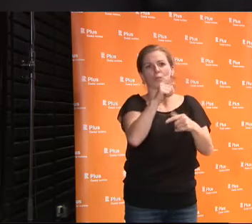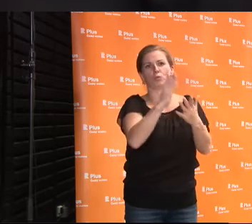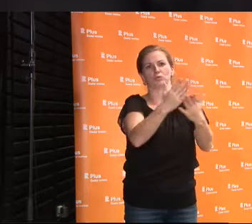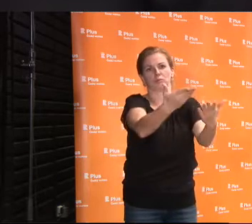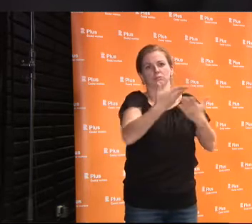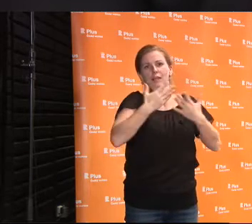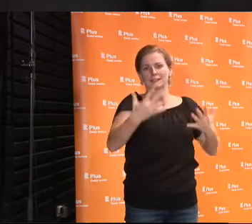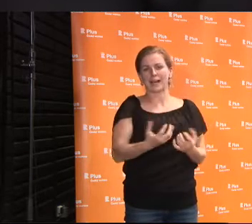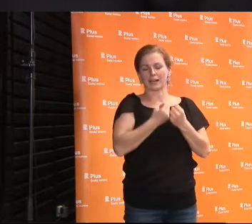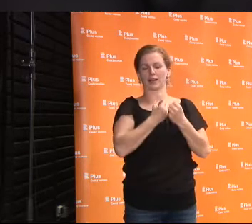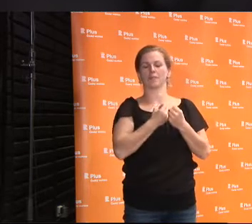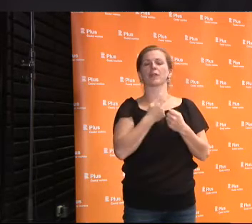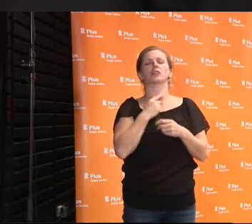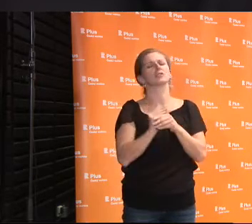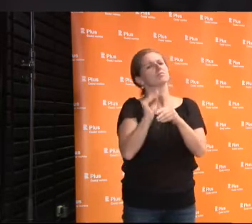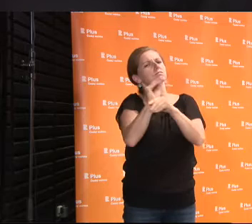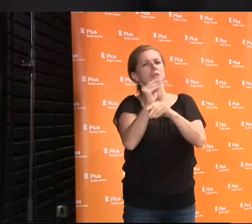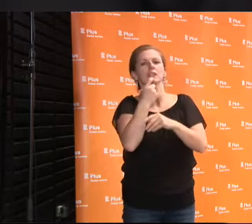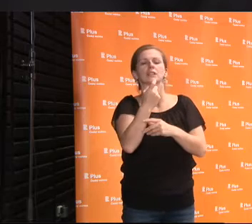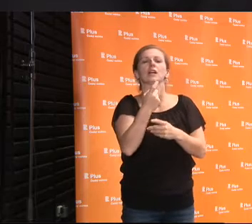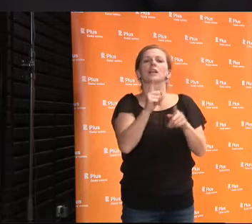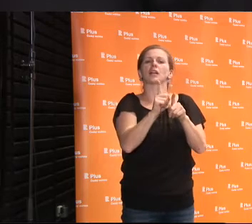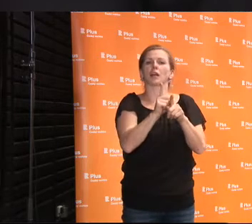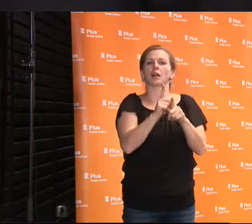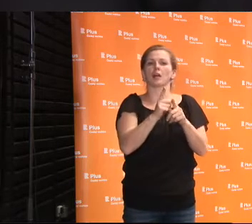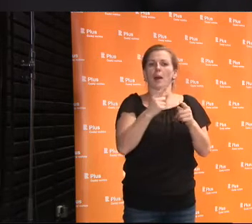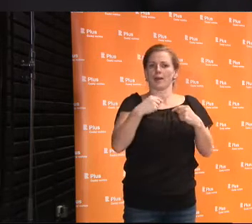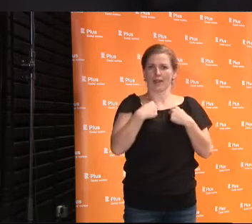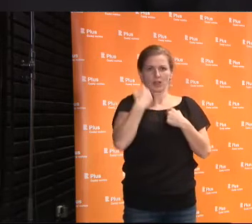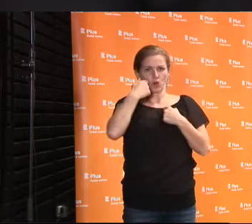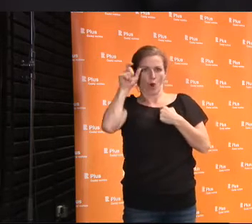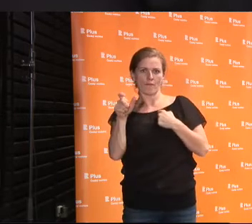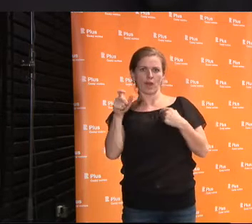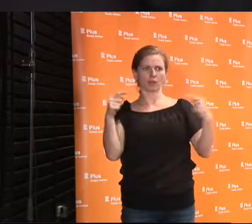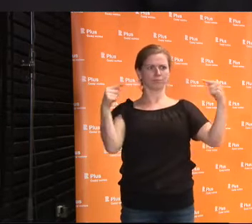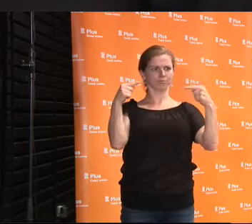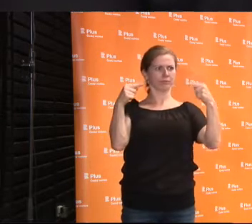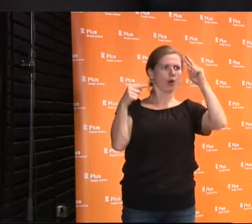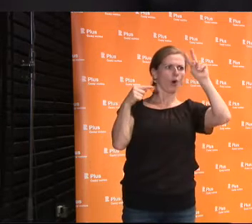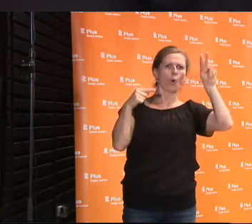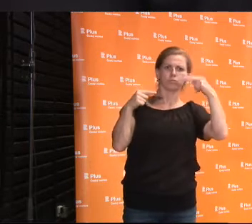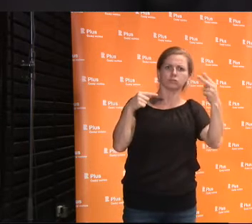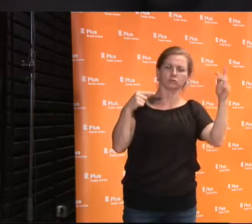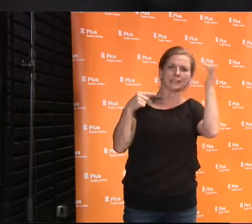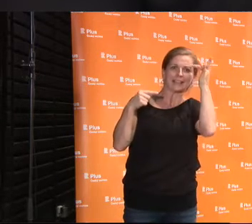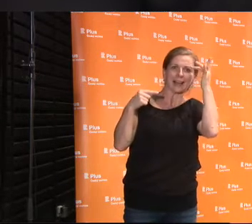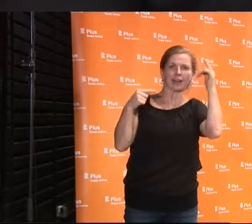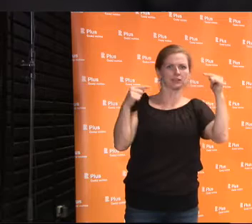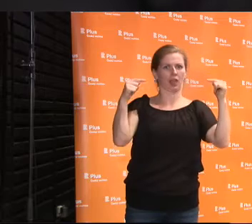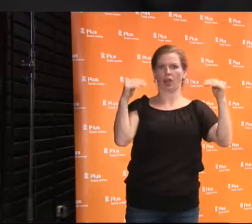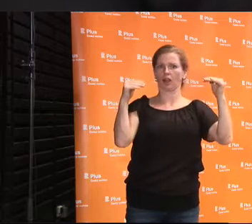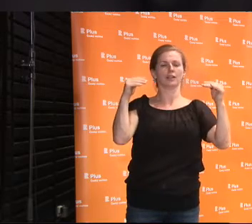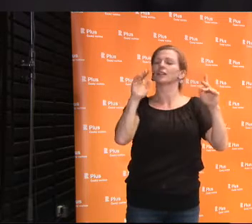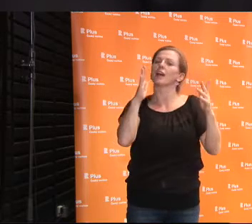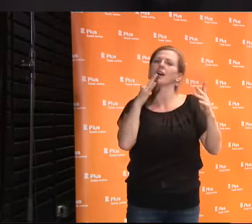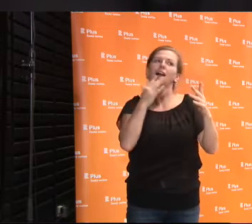dodat, že to není o tom my versus umělá inteligence, ale umělá inteligence by nám měla